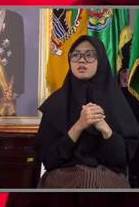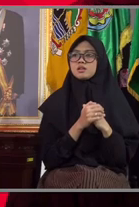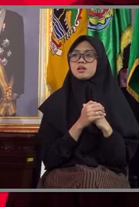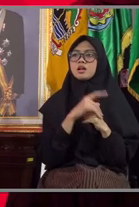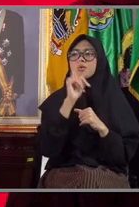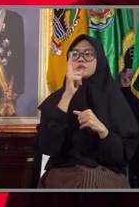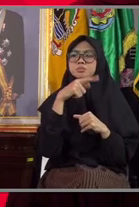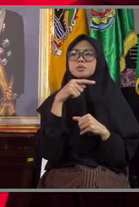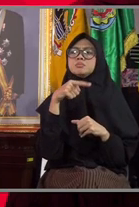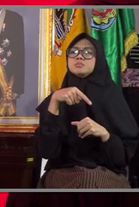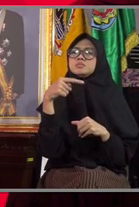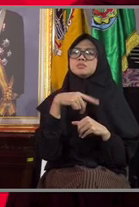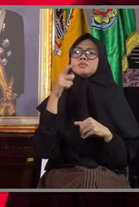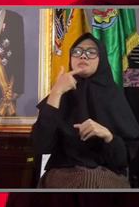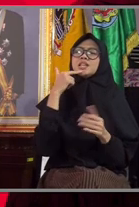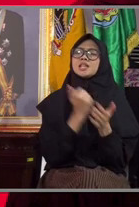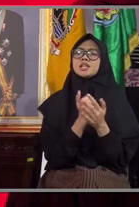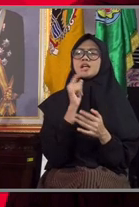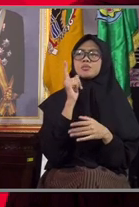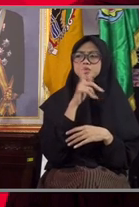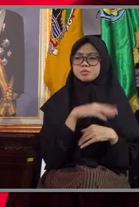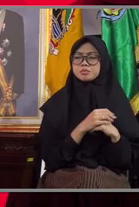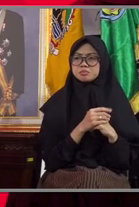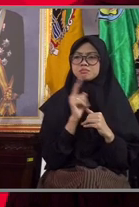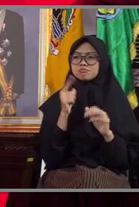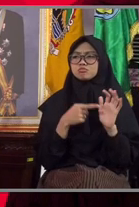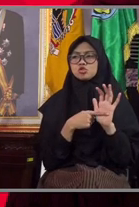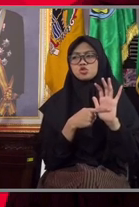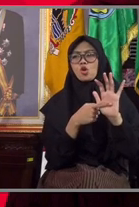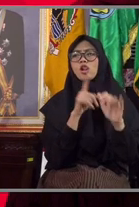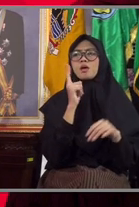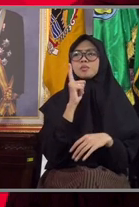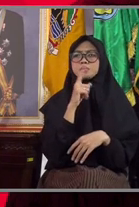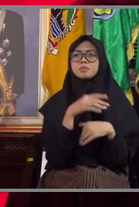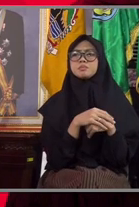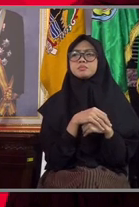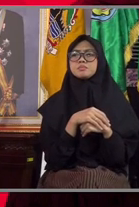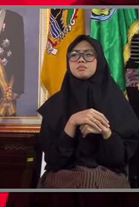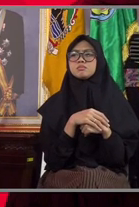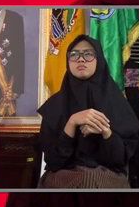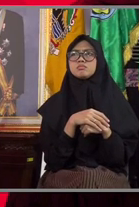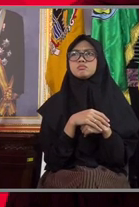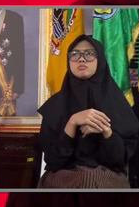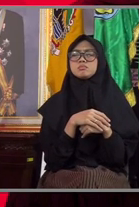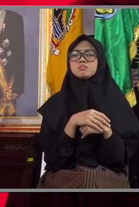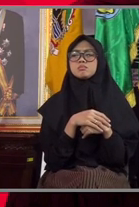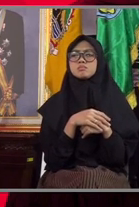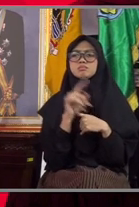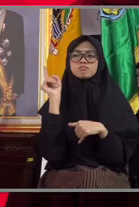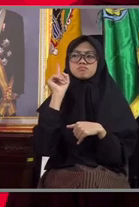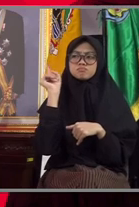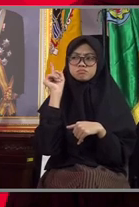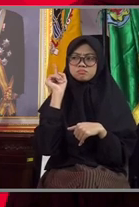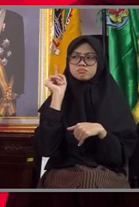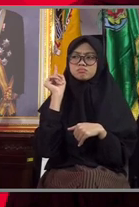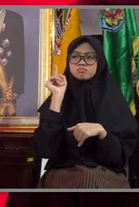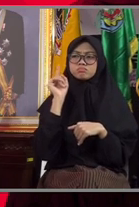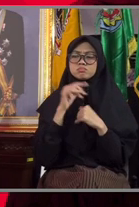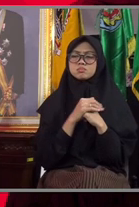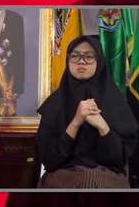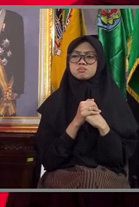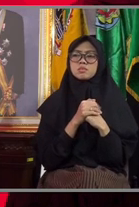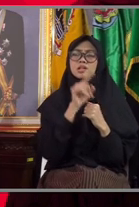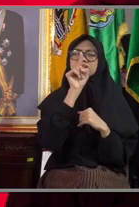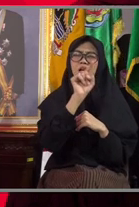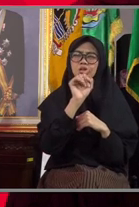Kenapa kita perlu ini, Bu? Kenapa saya tampilkan yang pertama itu enggak usah minta kelurahan, Bu? Ngarep-arepnya juga geden.